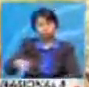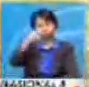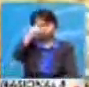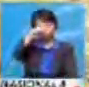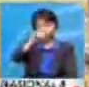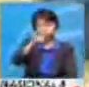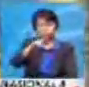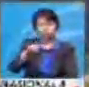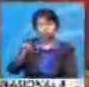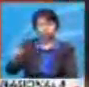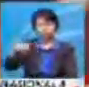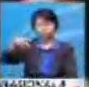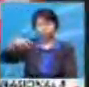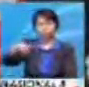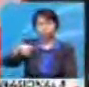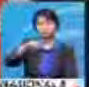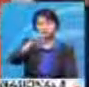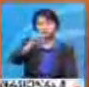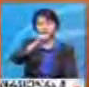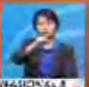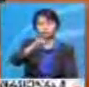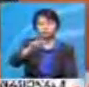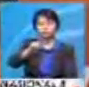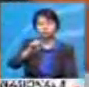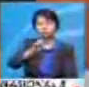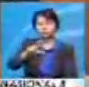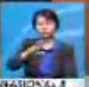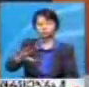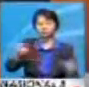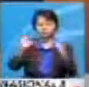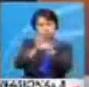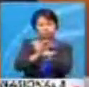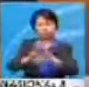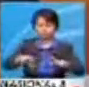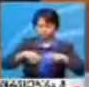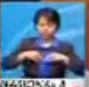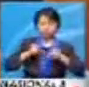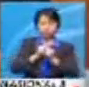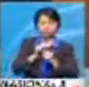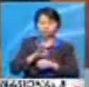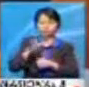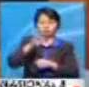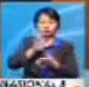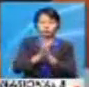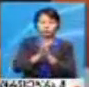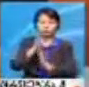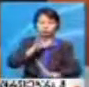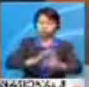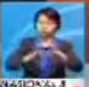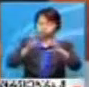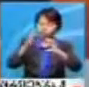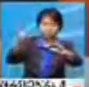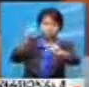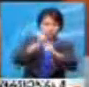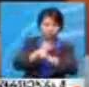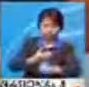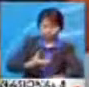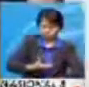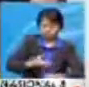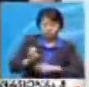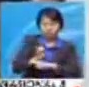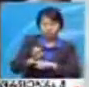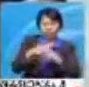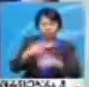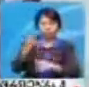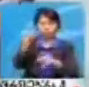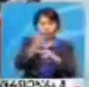Bagi The Pocket Rocketman Muhammad Azizul Hasni, cabaran itu disahut dengan penuh semangat. Sudah menjadi impiannya merangkul pingat terutama emas